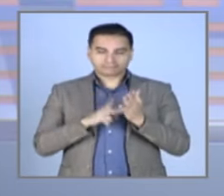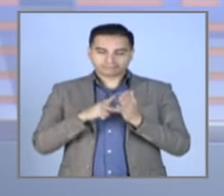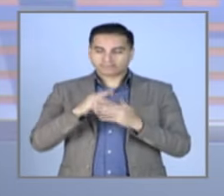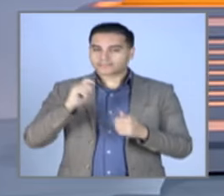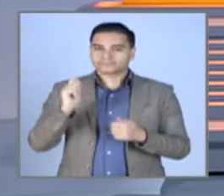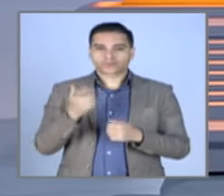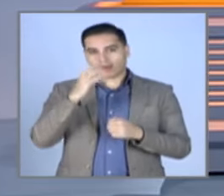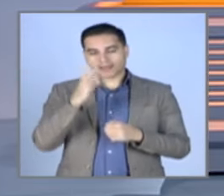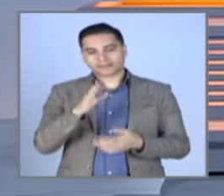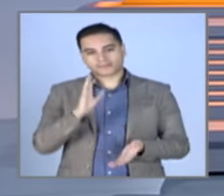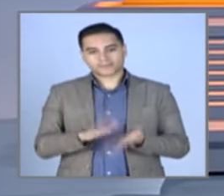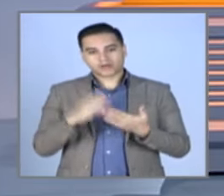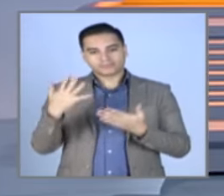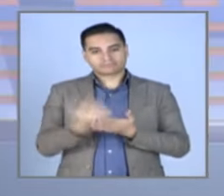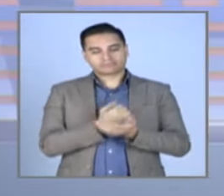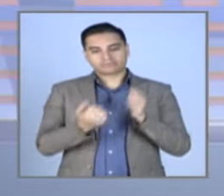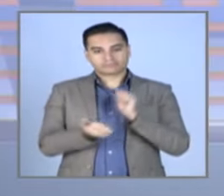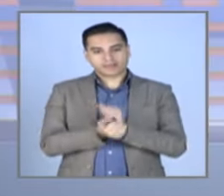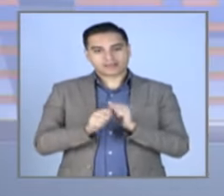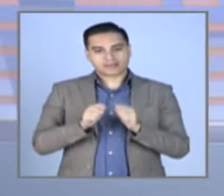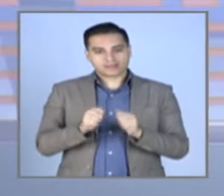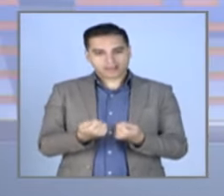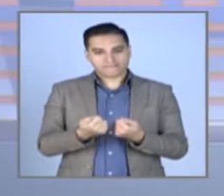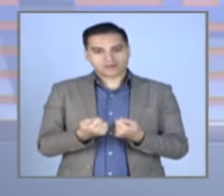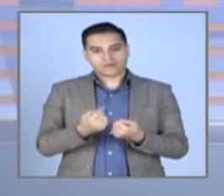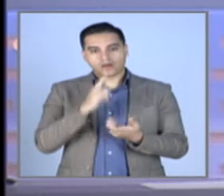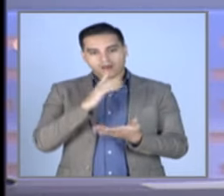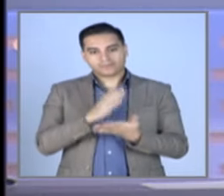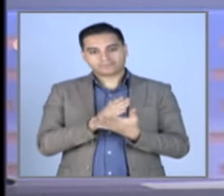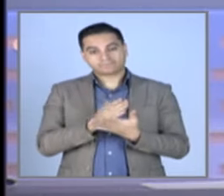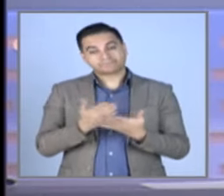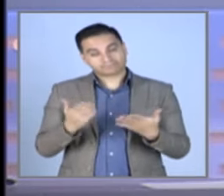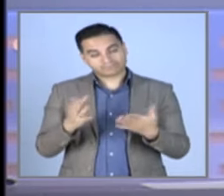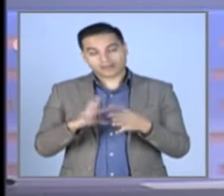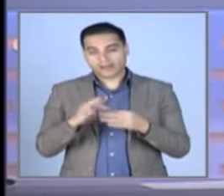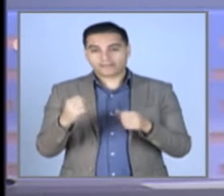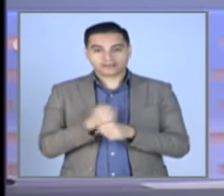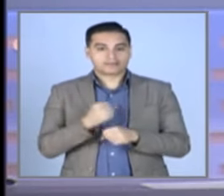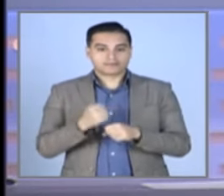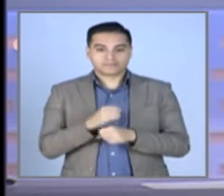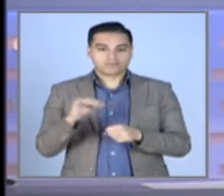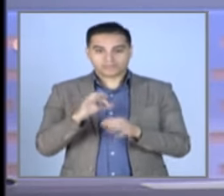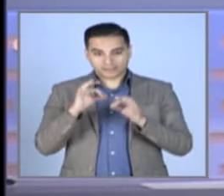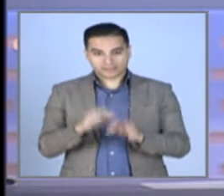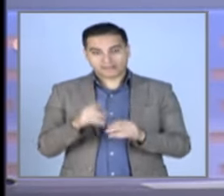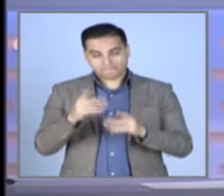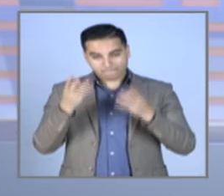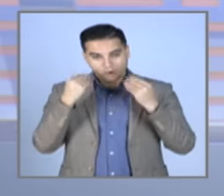خطوات سريعة جداً طبعاً جداً مشكورين في إن الصفحة دي تتقفل، واتقفلت بالفعل، عندهم جهد مميز جداً يعني عن معلومة غير